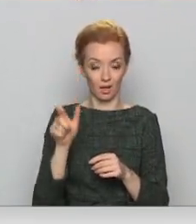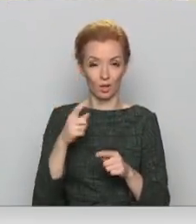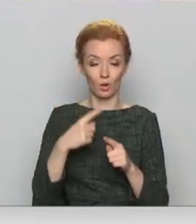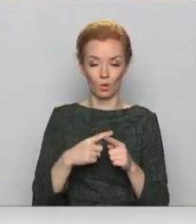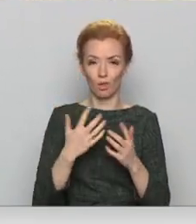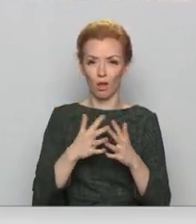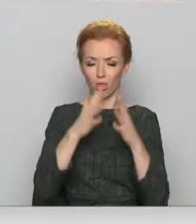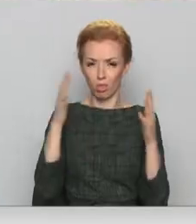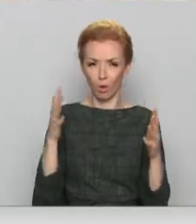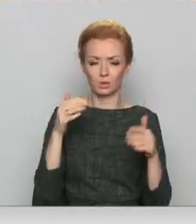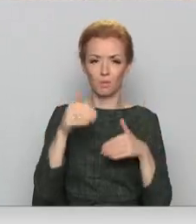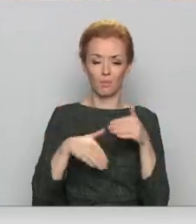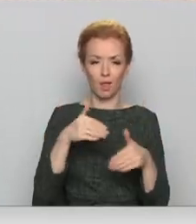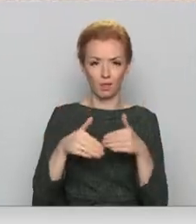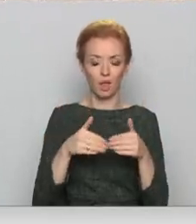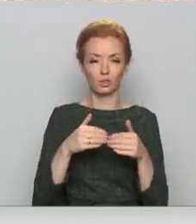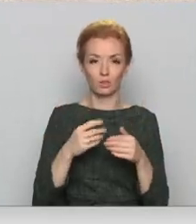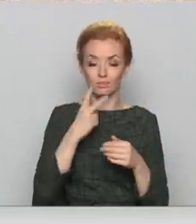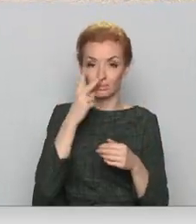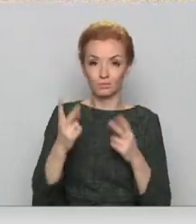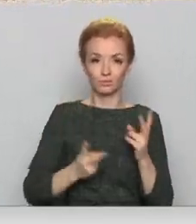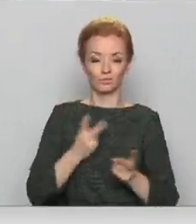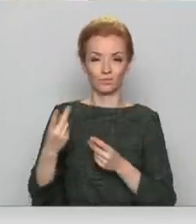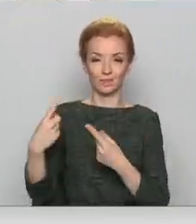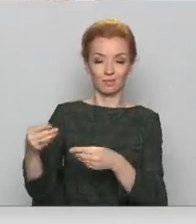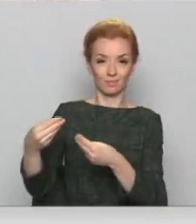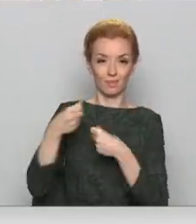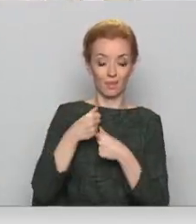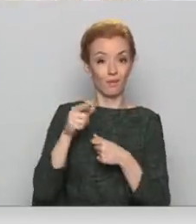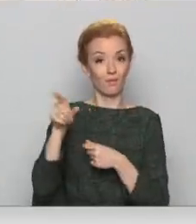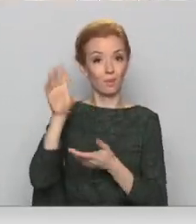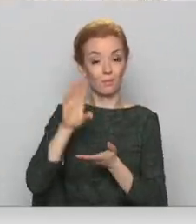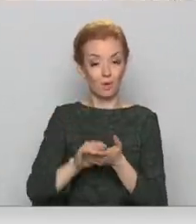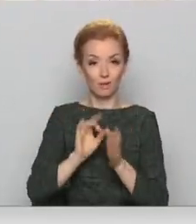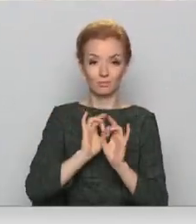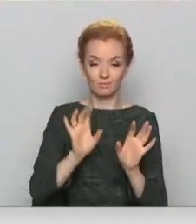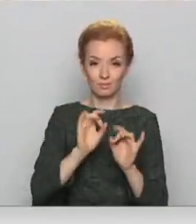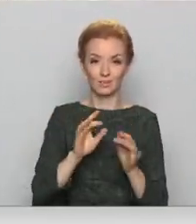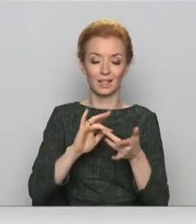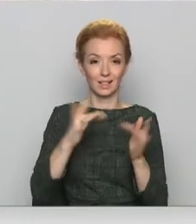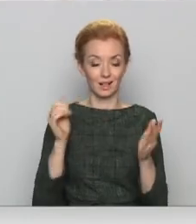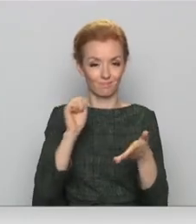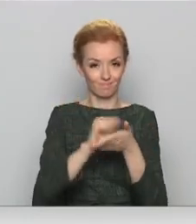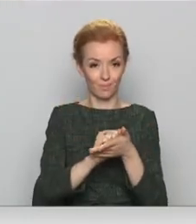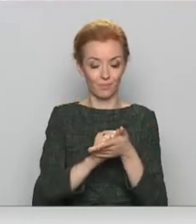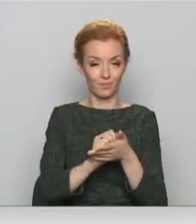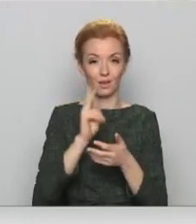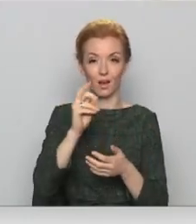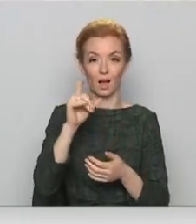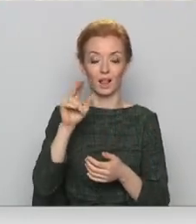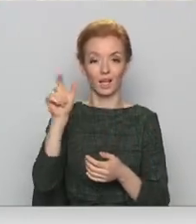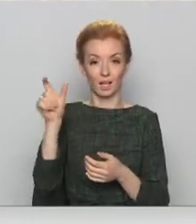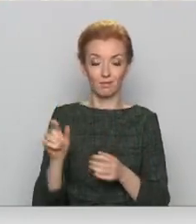daudzi ziemas peldēšanai pievēršas iedvesmojoties no citiem, kuri ar pieredzi dalās sociālajos medijos. Karlīnai tas